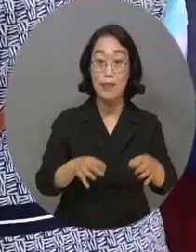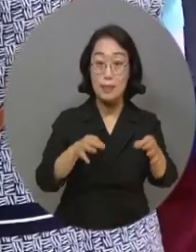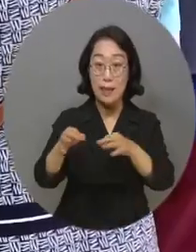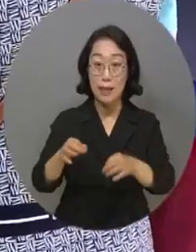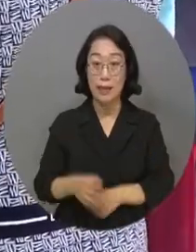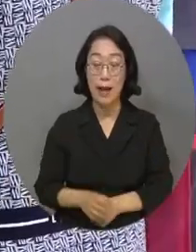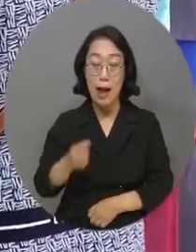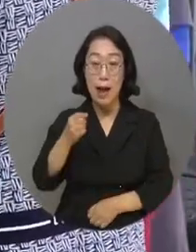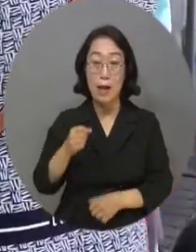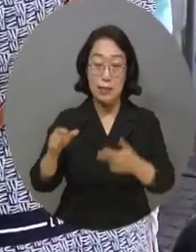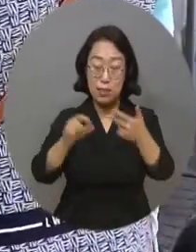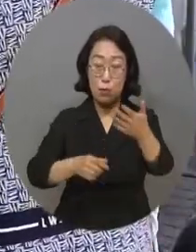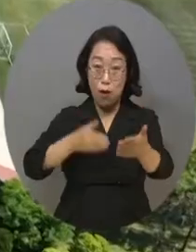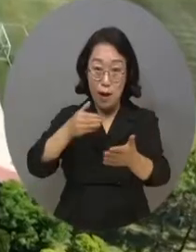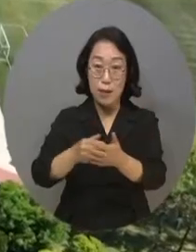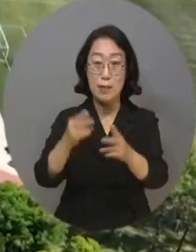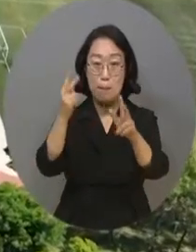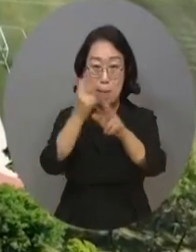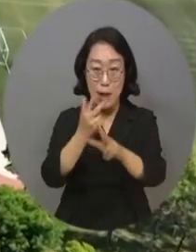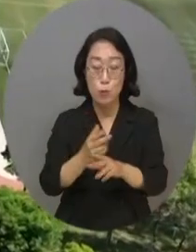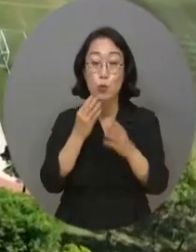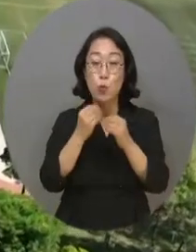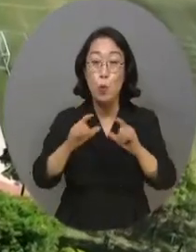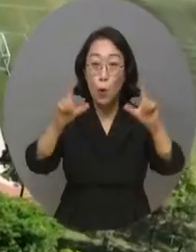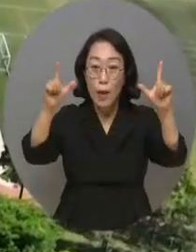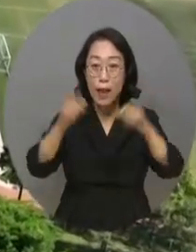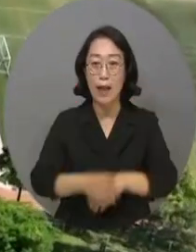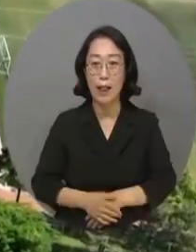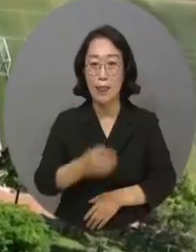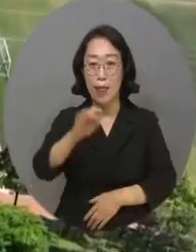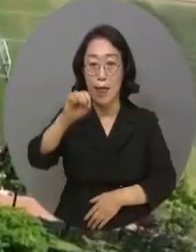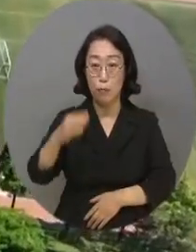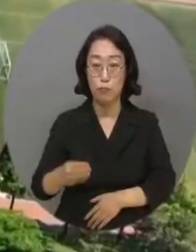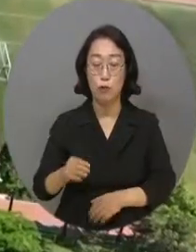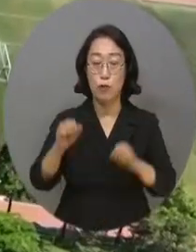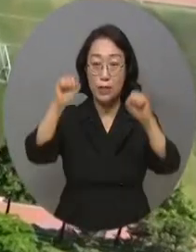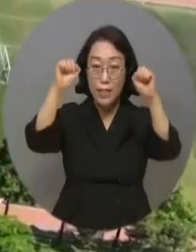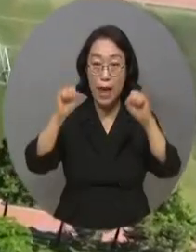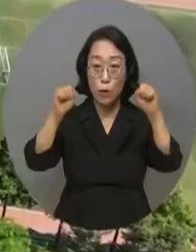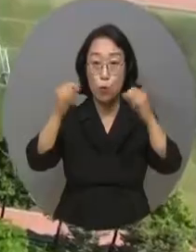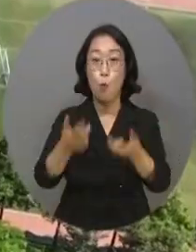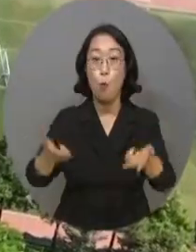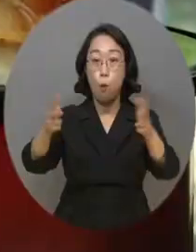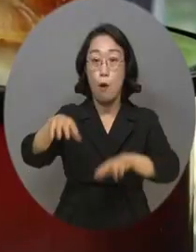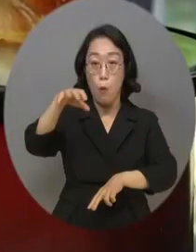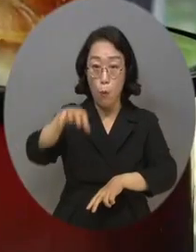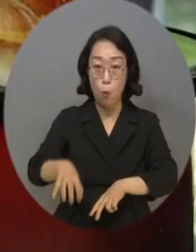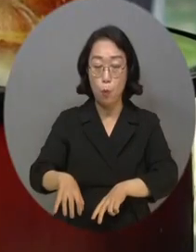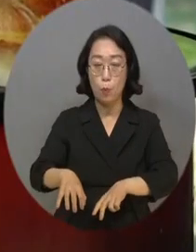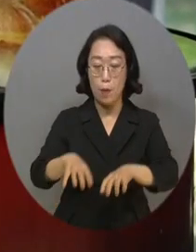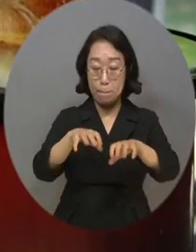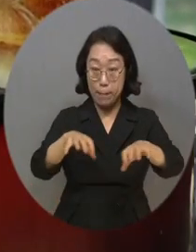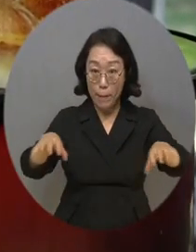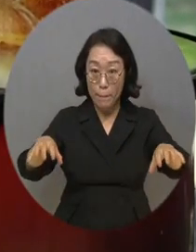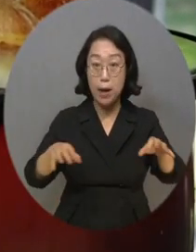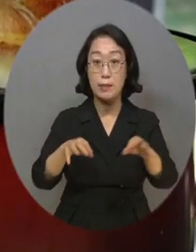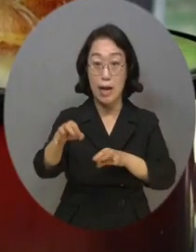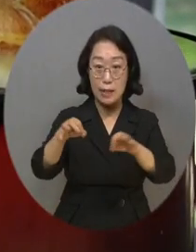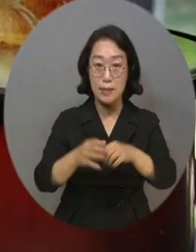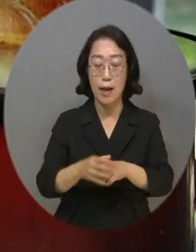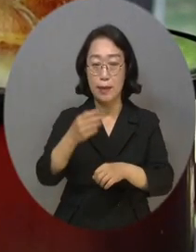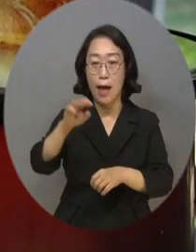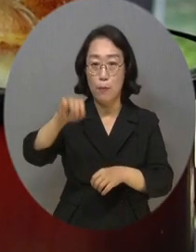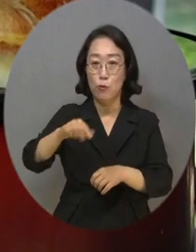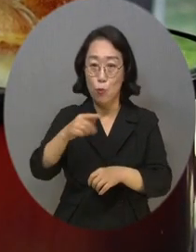다음 달까지 매주 토요일 3호읍 대불종합체육공원에서 개최될 예정이라 다문화가 함께